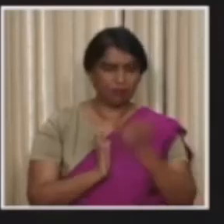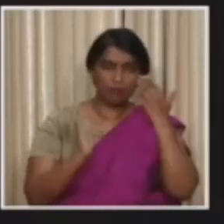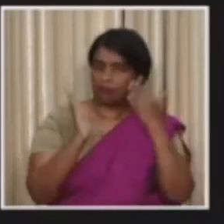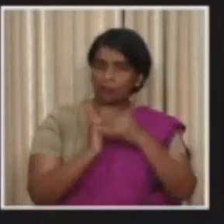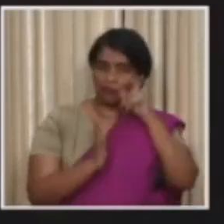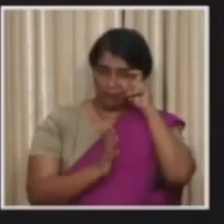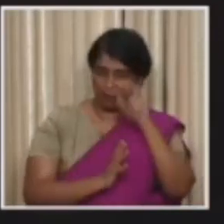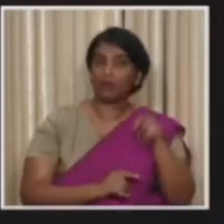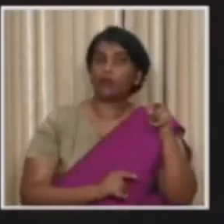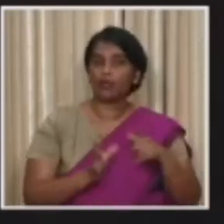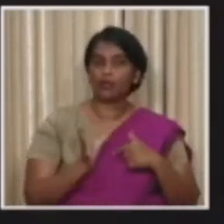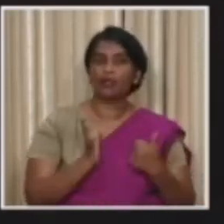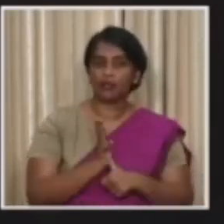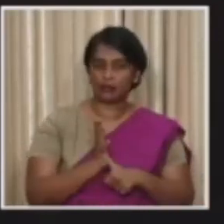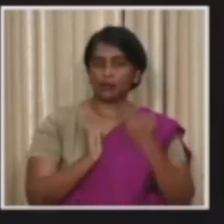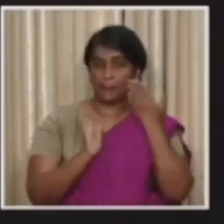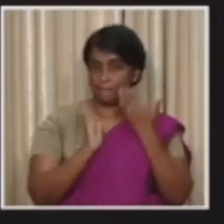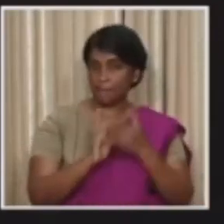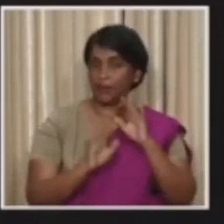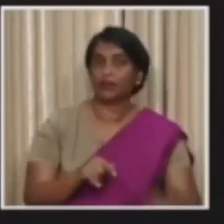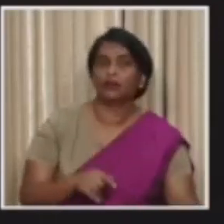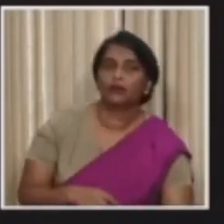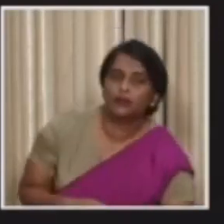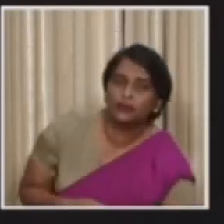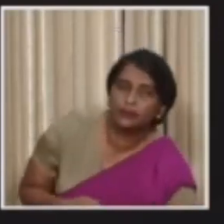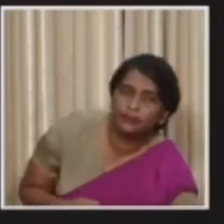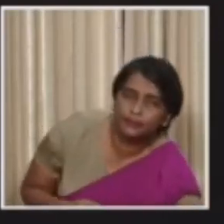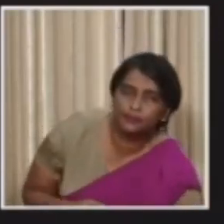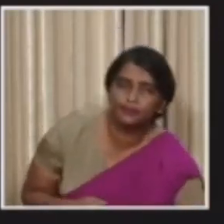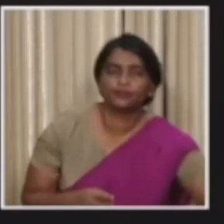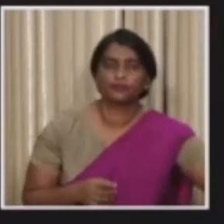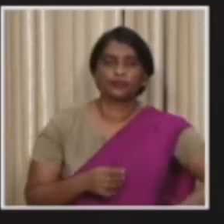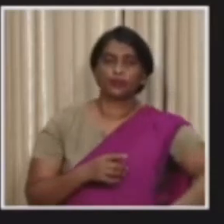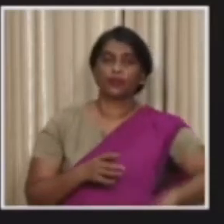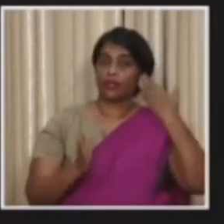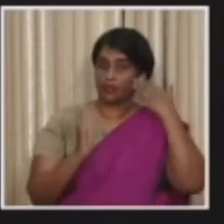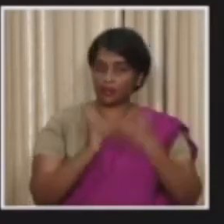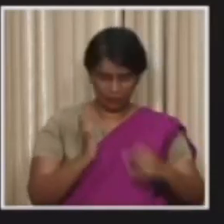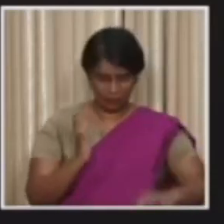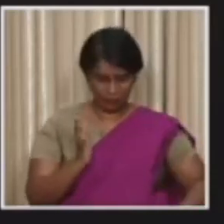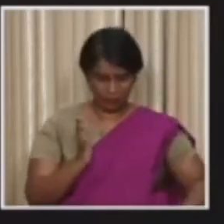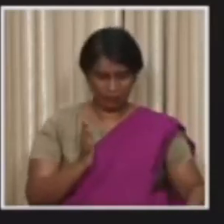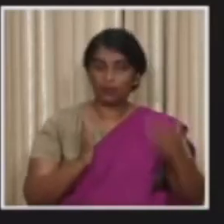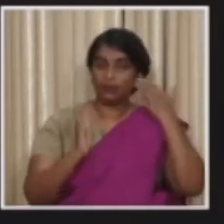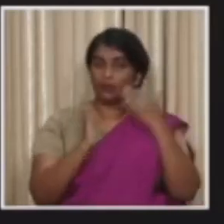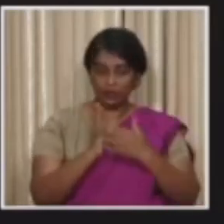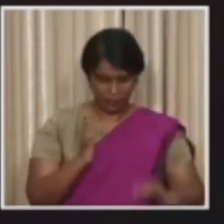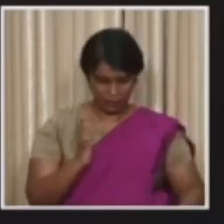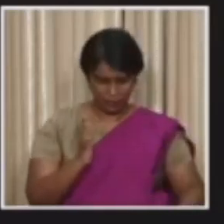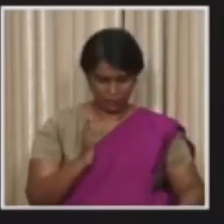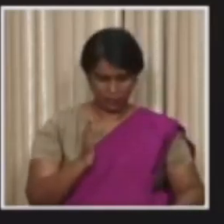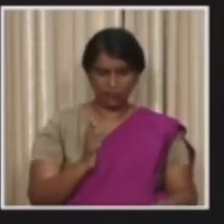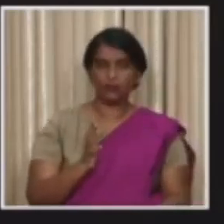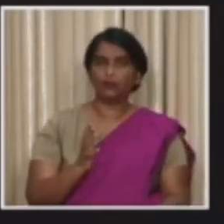බලලා මෙම පනත ඉදිරිපත් කරලා තියෙනවා. මේ පනත ඉදිරිපත් කිරීම සඳහා දිගටම අපි කමිටුවක් පත් කරලා තිබුණා. මම